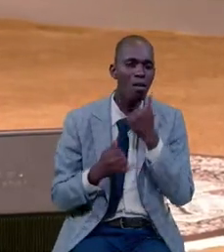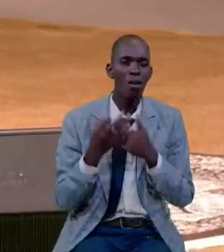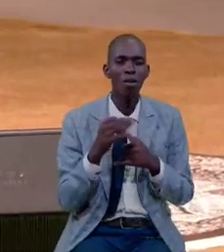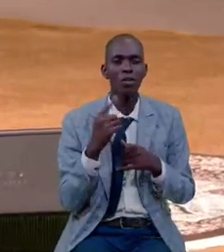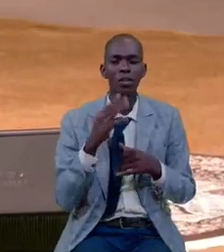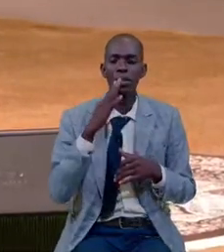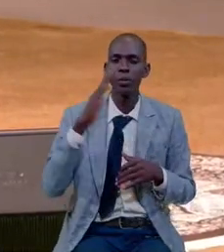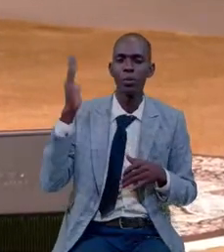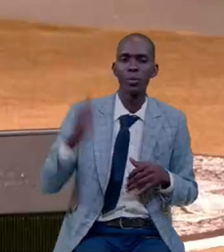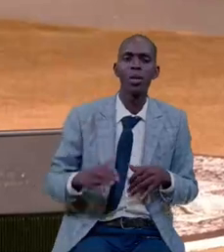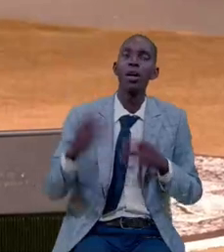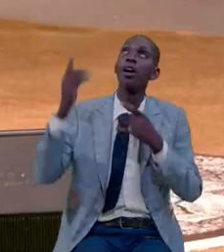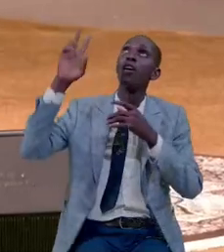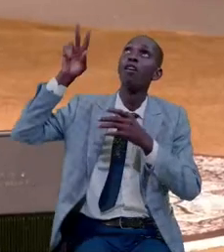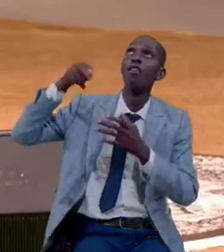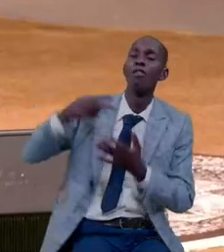fermeté.